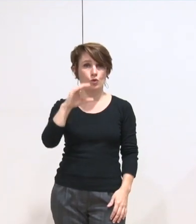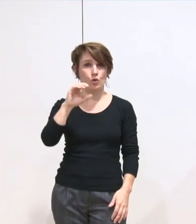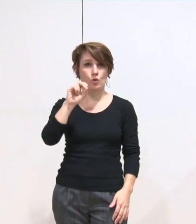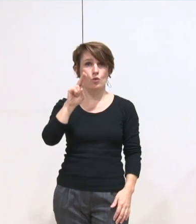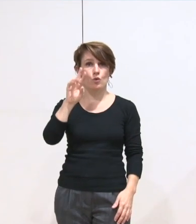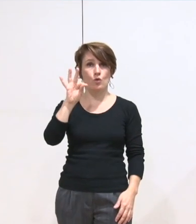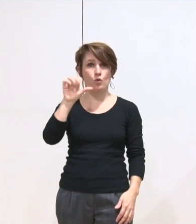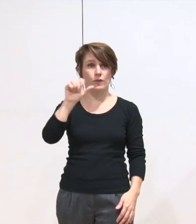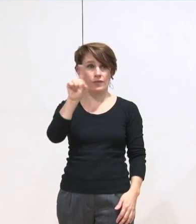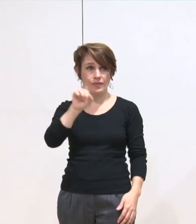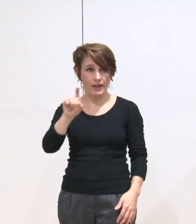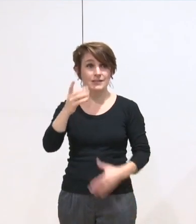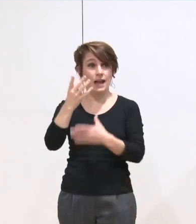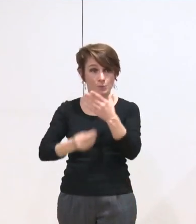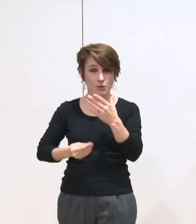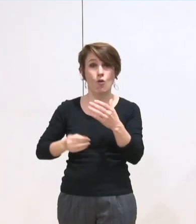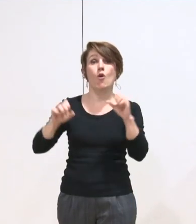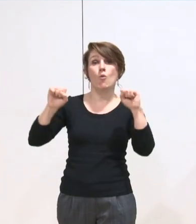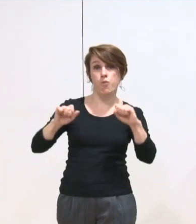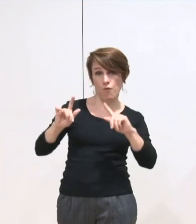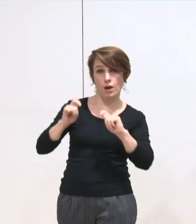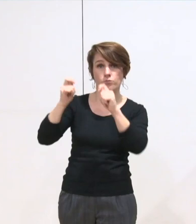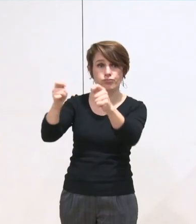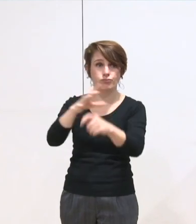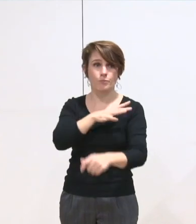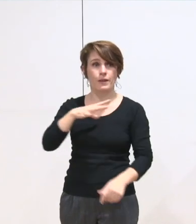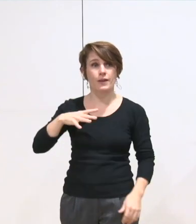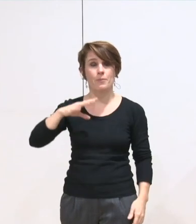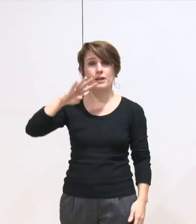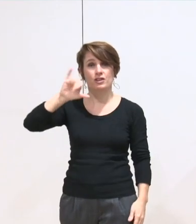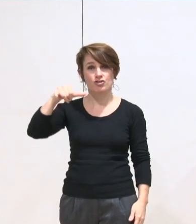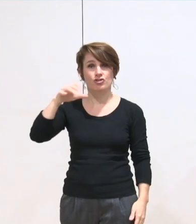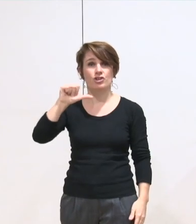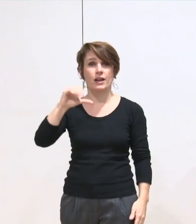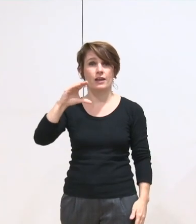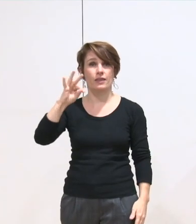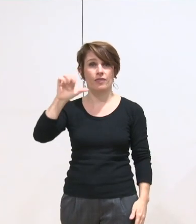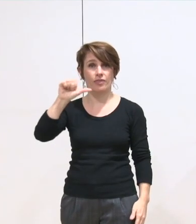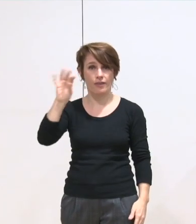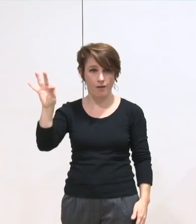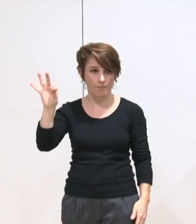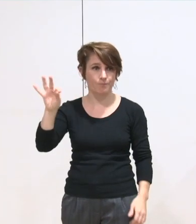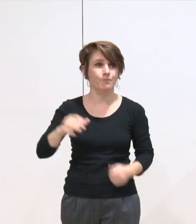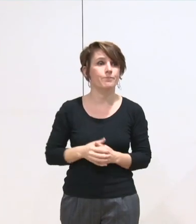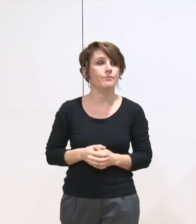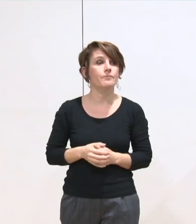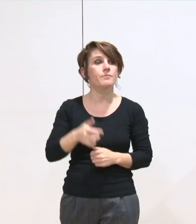soirée, Marina Giraudelin, présent. Thierry Chastanier, présent. Mondane Jacta,